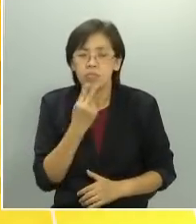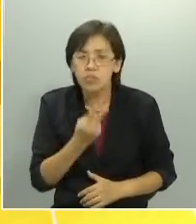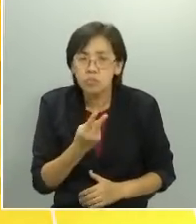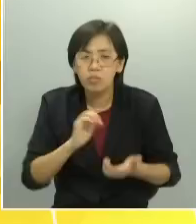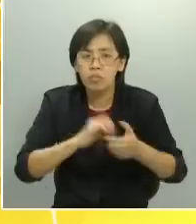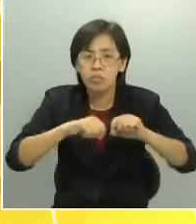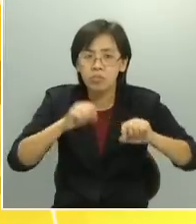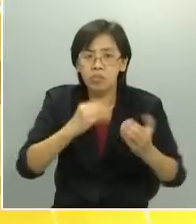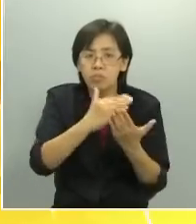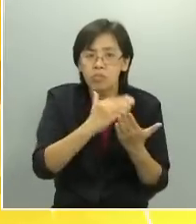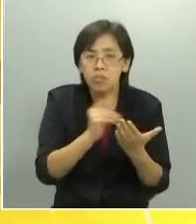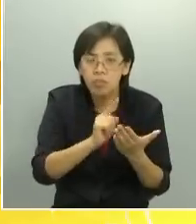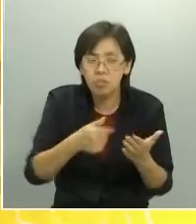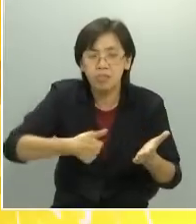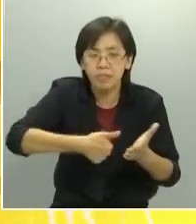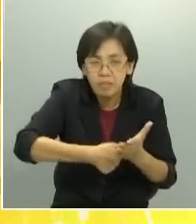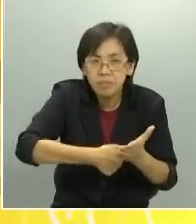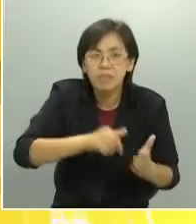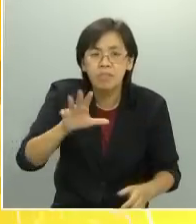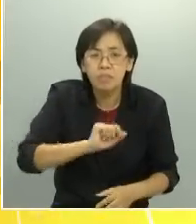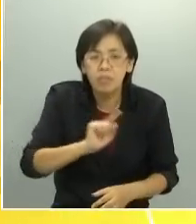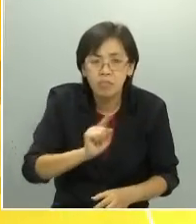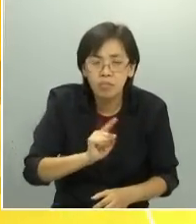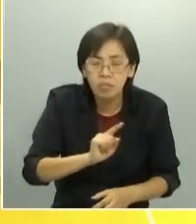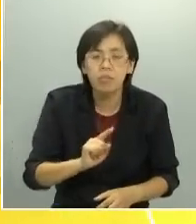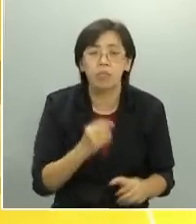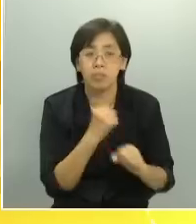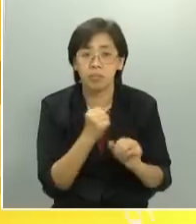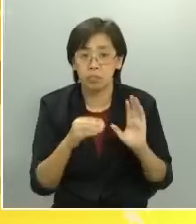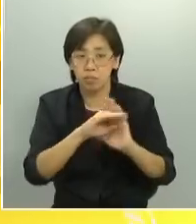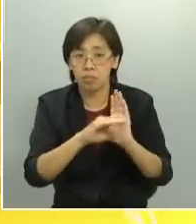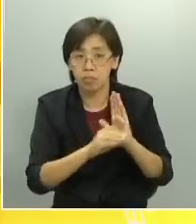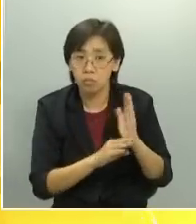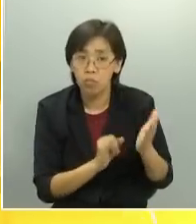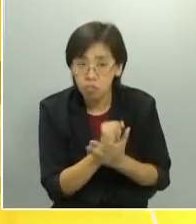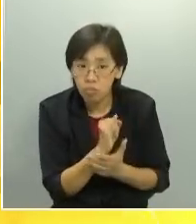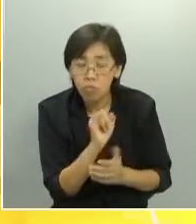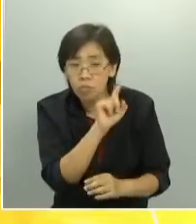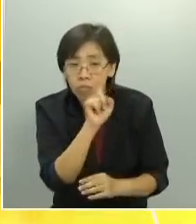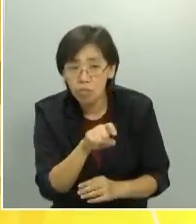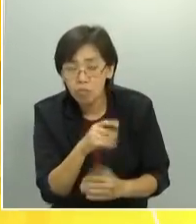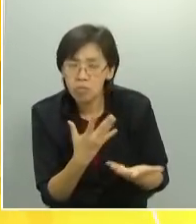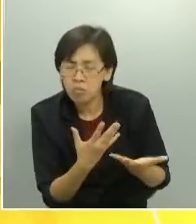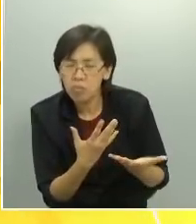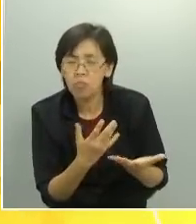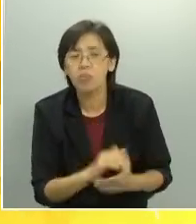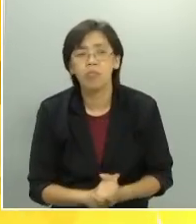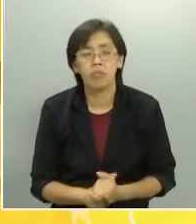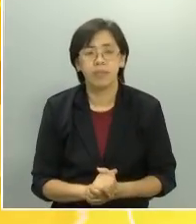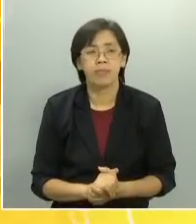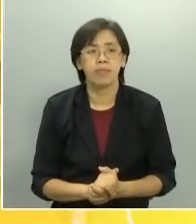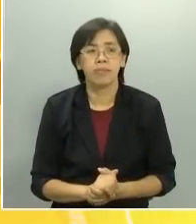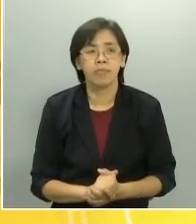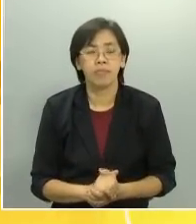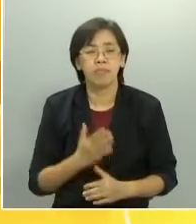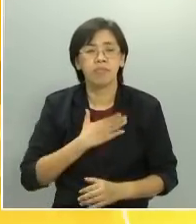ที่ไปของหนี้ตรงนี้มันถูกตามกฎหมายขั้นตอนทางการที่ถูกต้องครบถ้วนหรือเปล่ามีการสามารถจัดสภาครบถ้วนไหม เรา